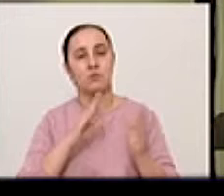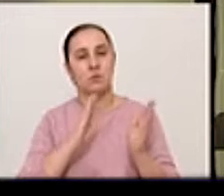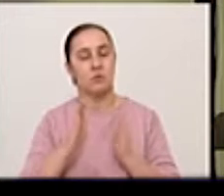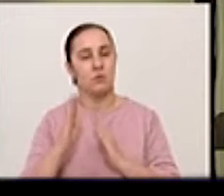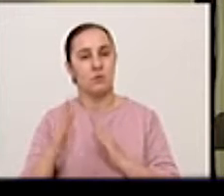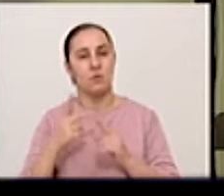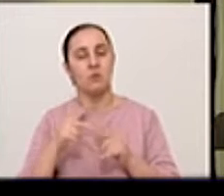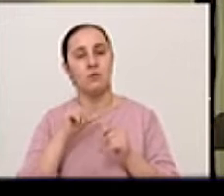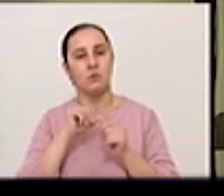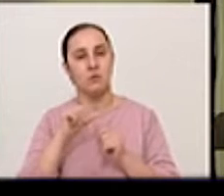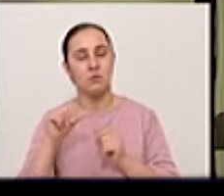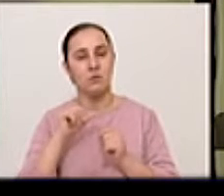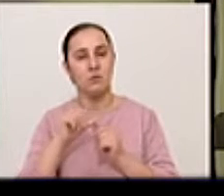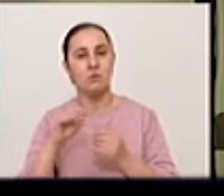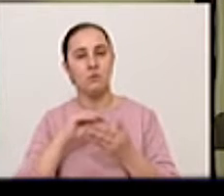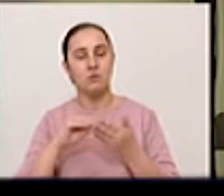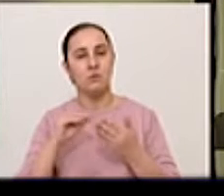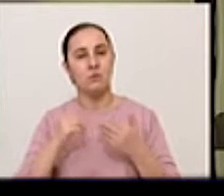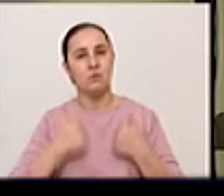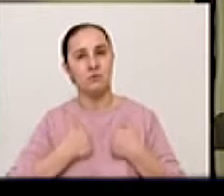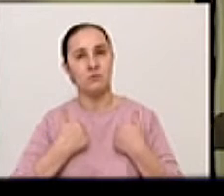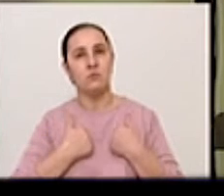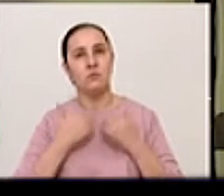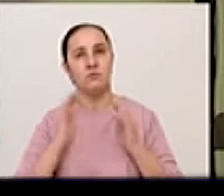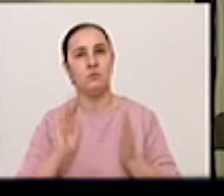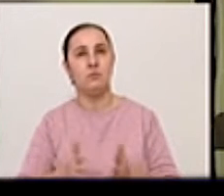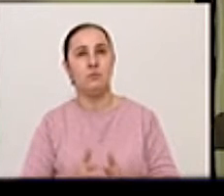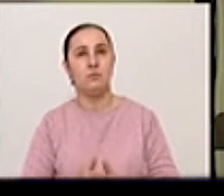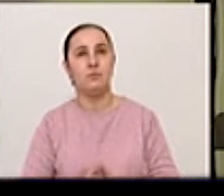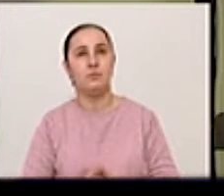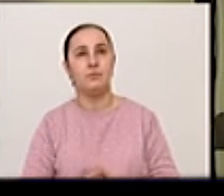tartibda ajratib yozishga harakat qilasiz.